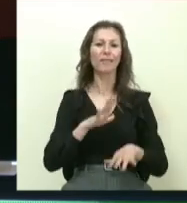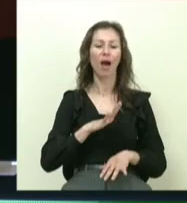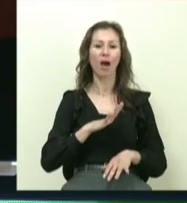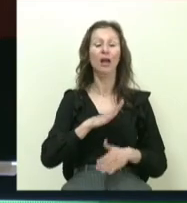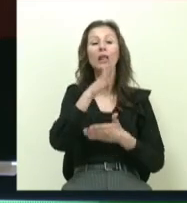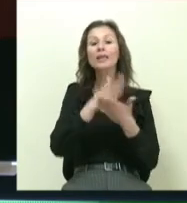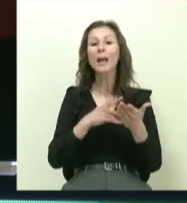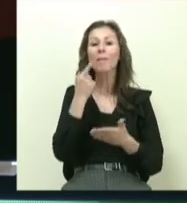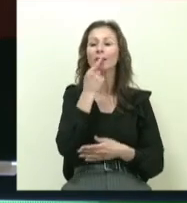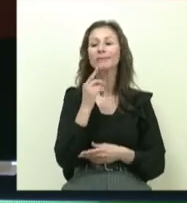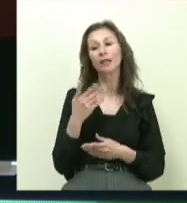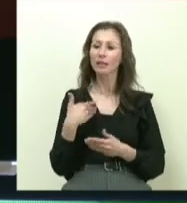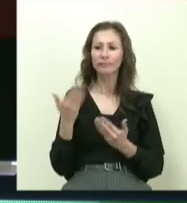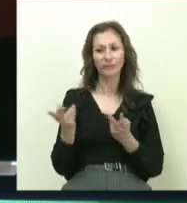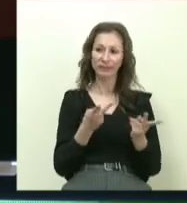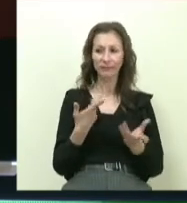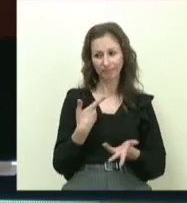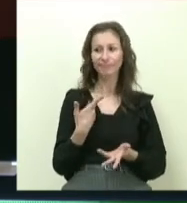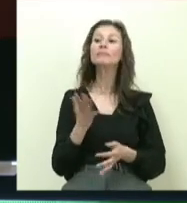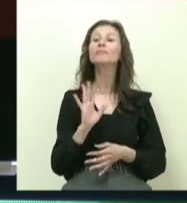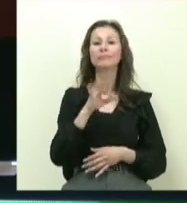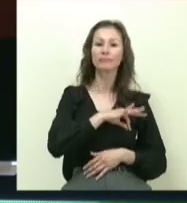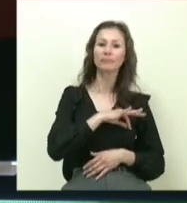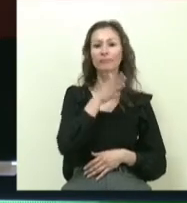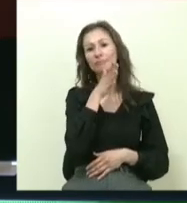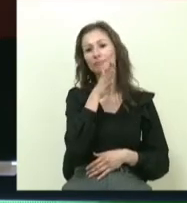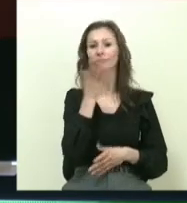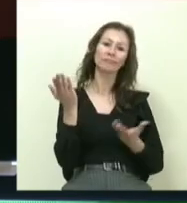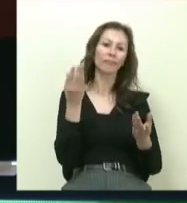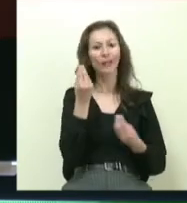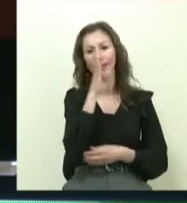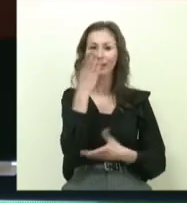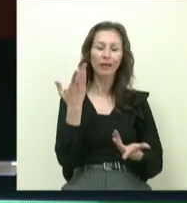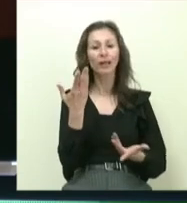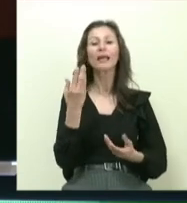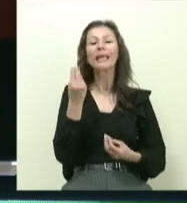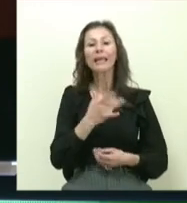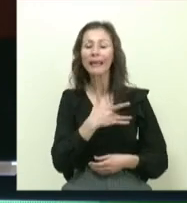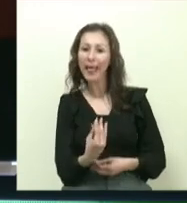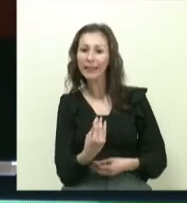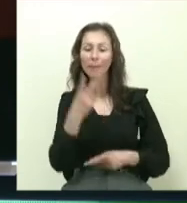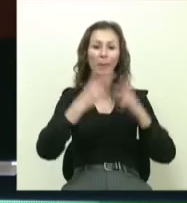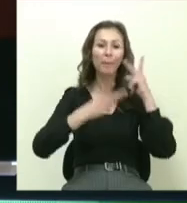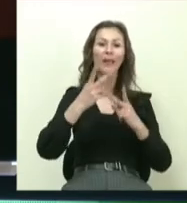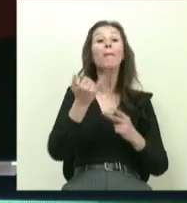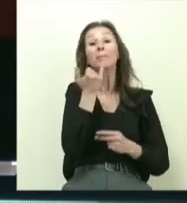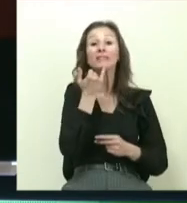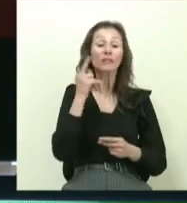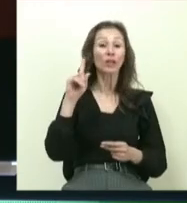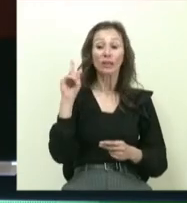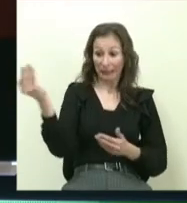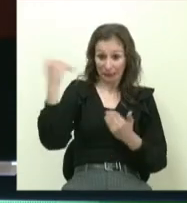yaramaz davet edilen kimi Fırsatçı kimi iyi niyetli yabancı konuklarsa olur da misafir